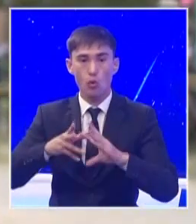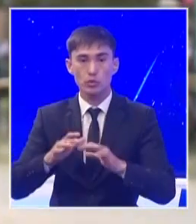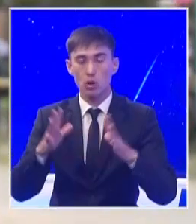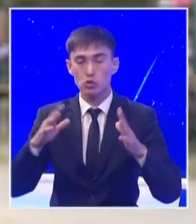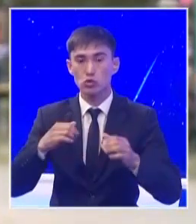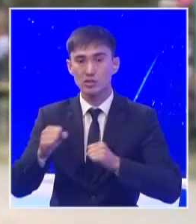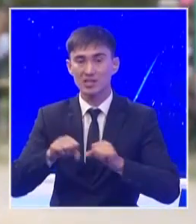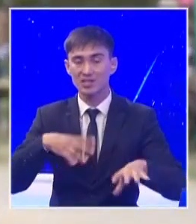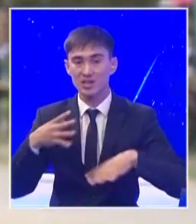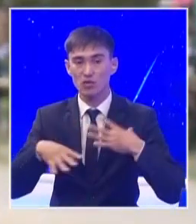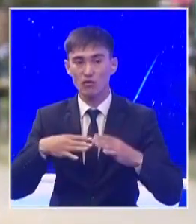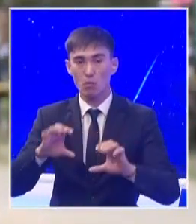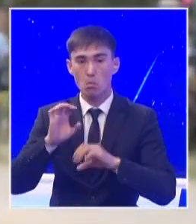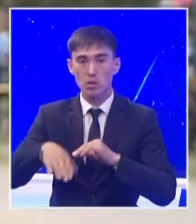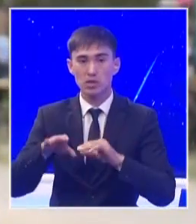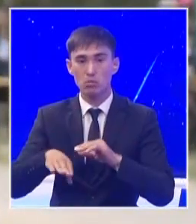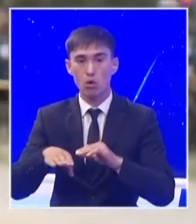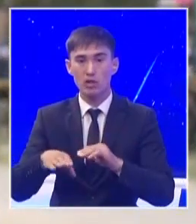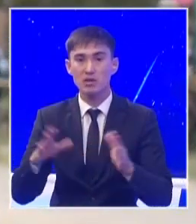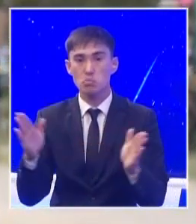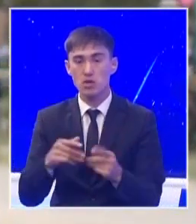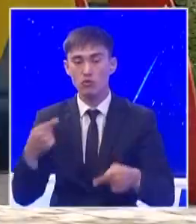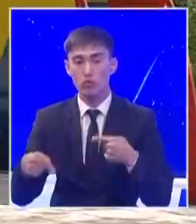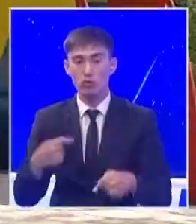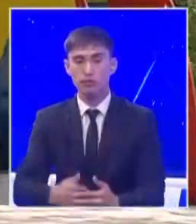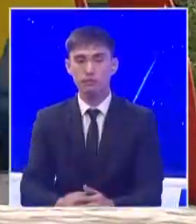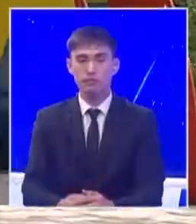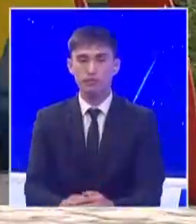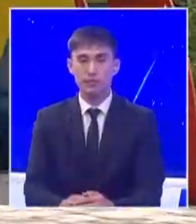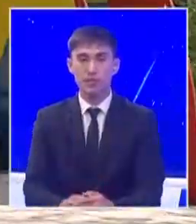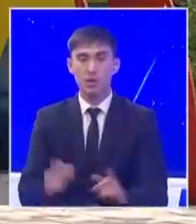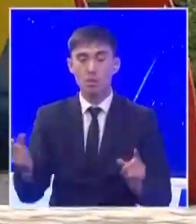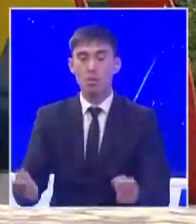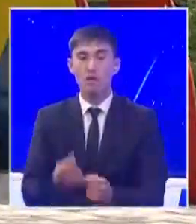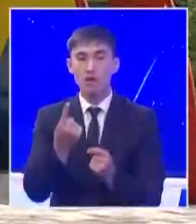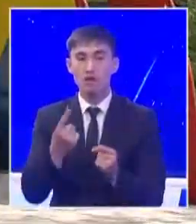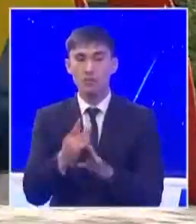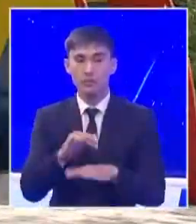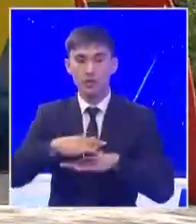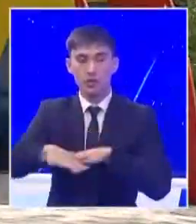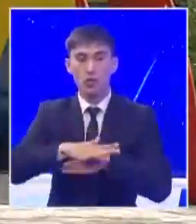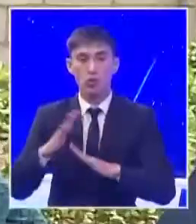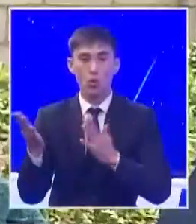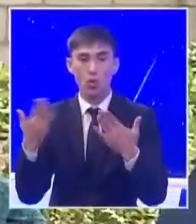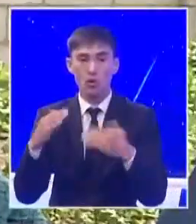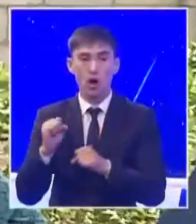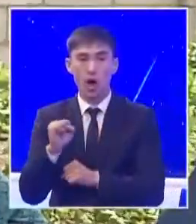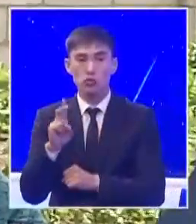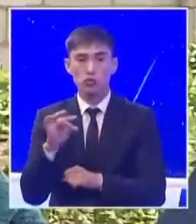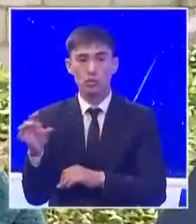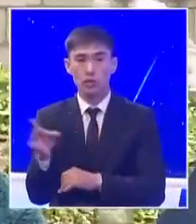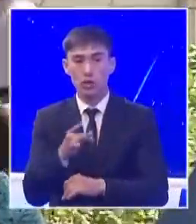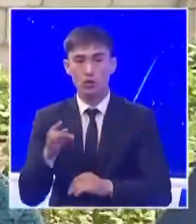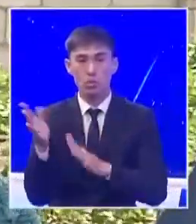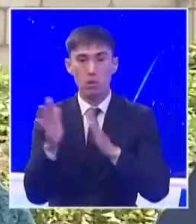для тренировок баскетбола и мини-футбола. С появлением очередной территории отдыха в Аксумском районе